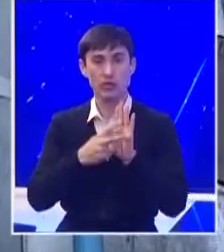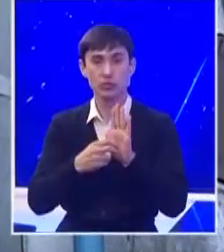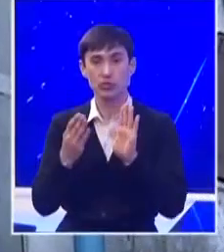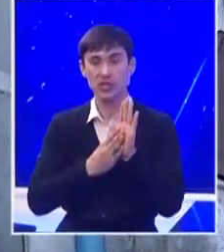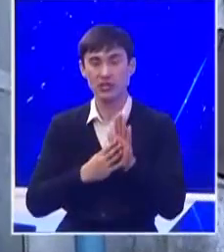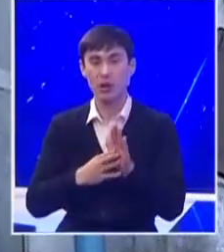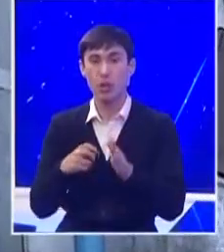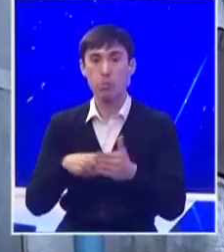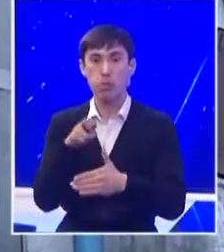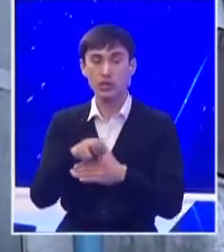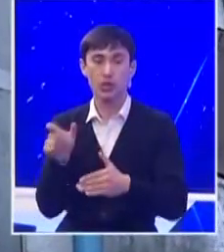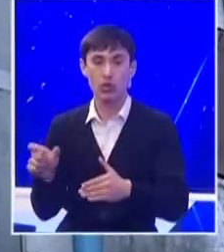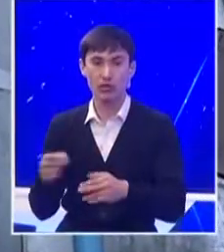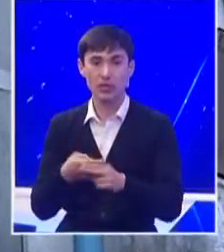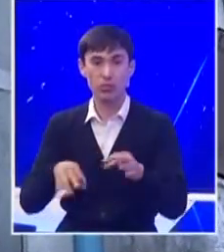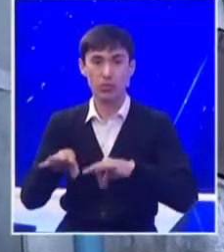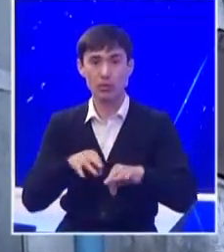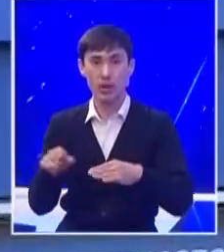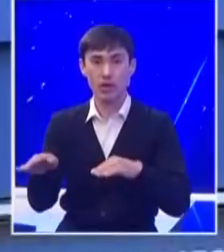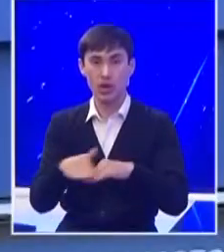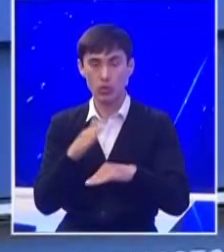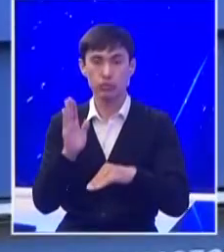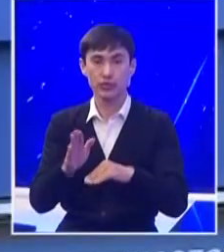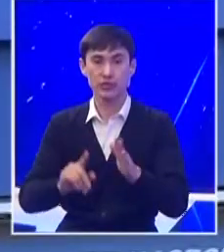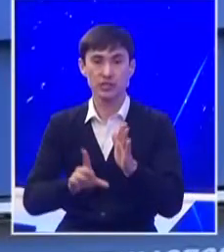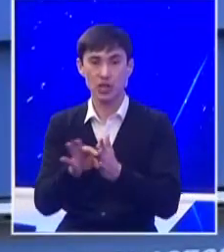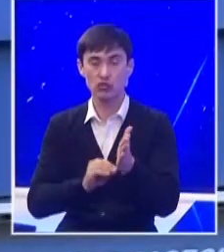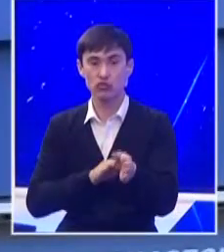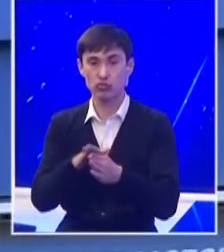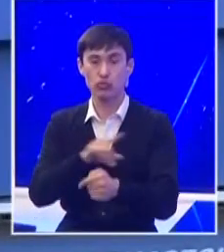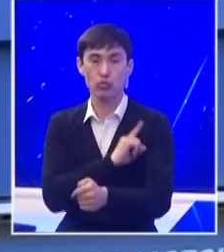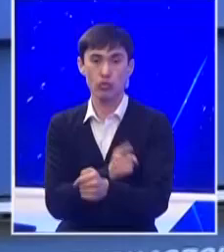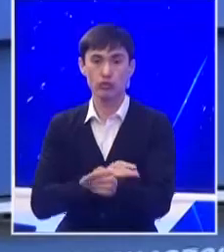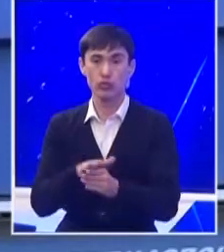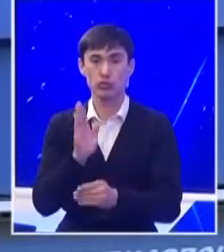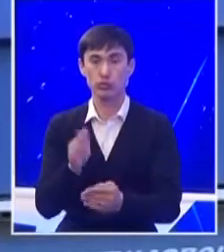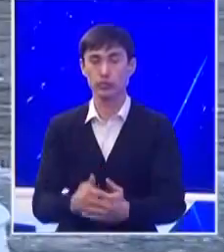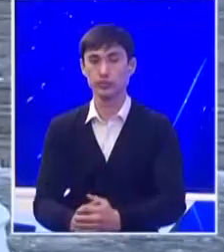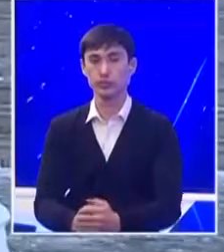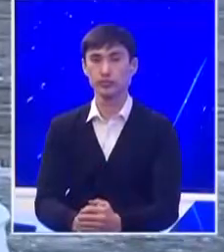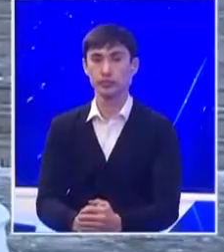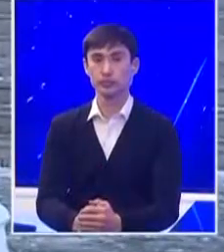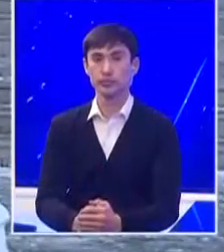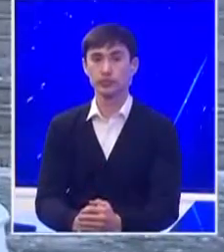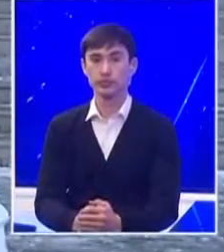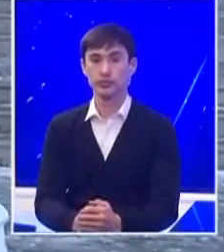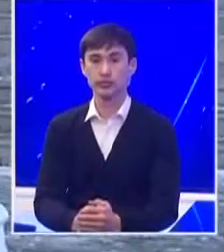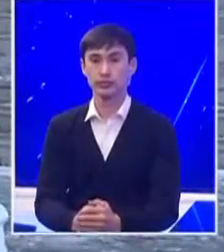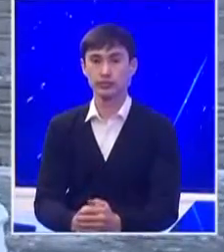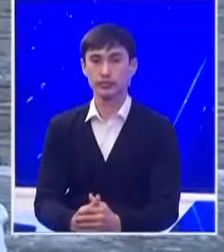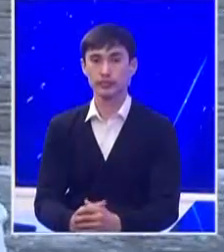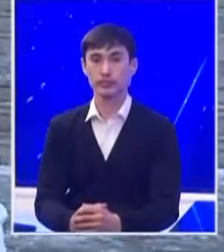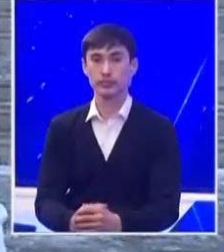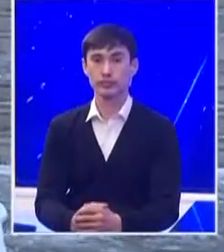809 почтальонов. Если данный проект одобрят, то он сразу же вступит в полную силу. Айсулу Жандосова, Габит Кабдрахман,